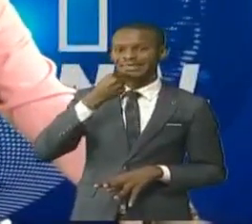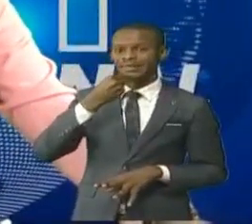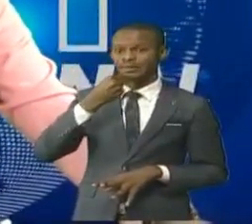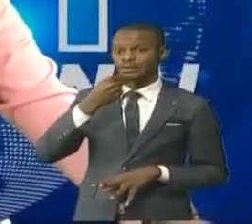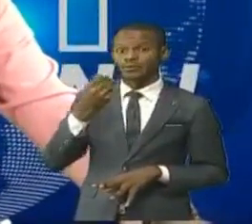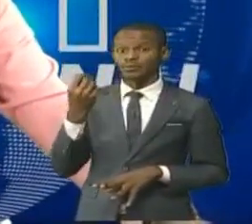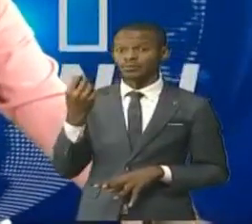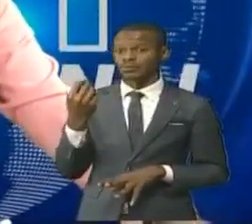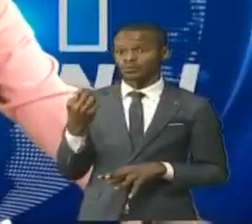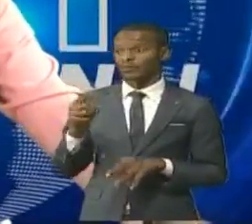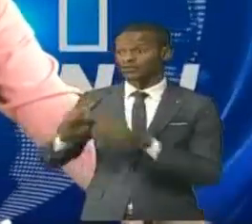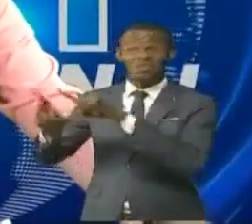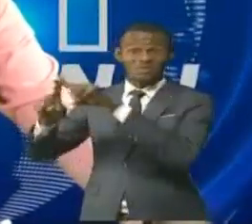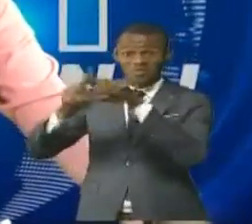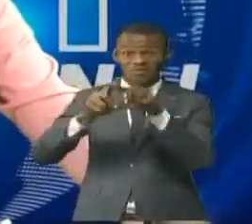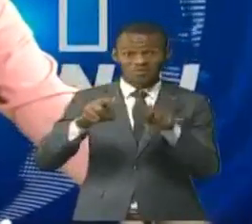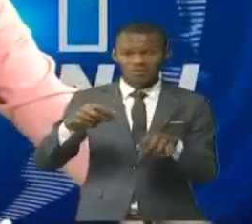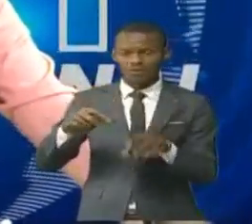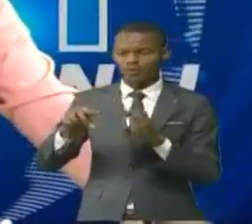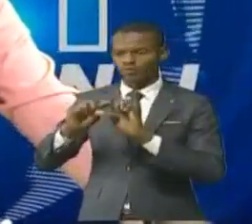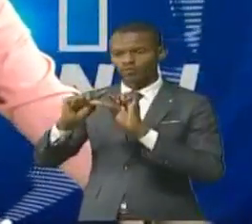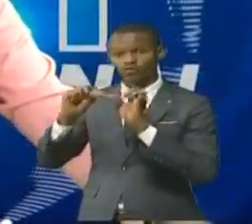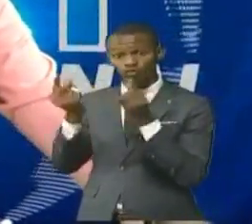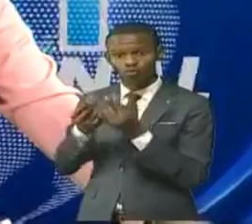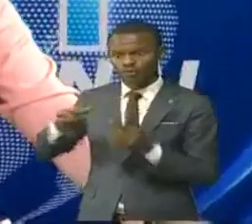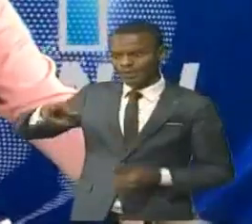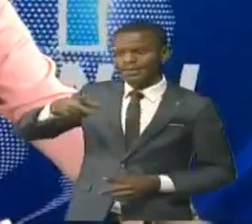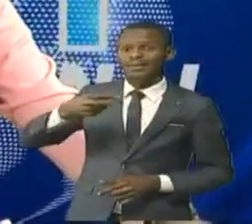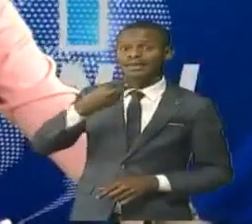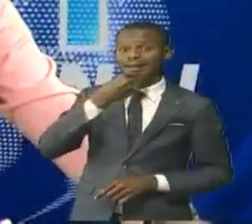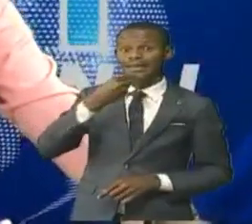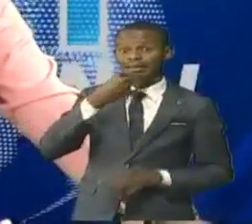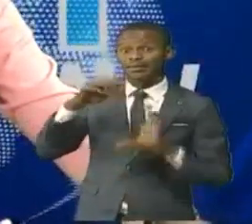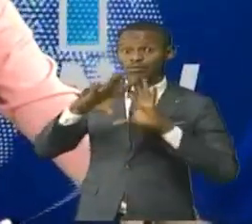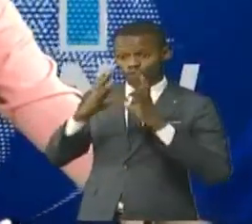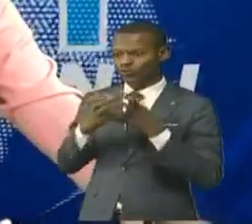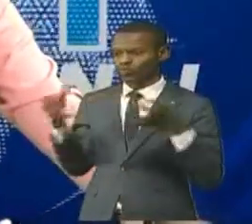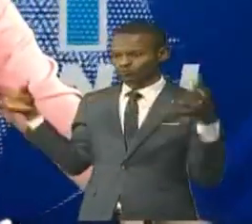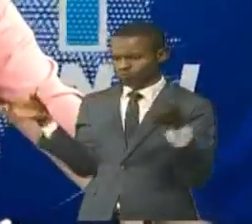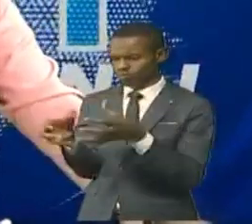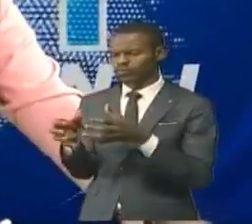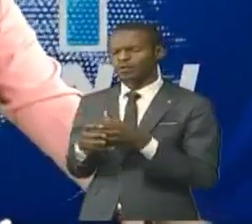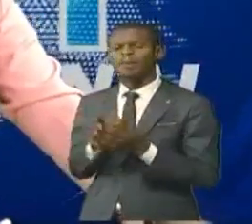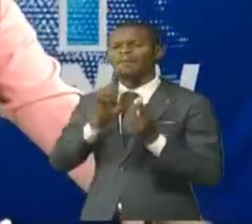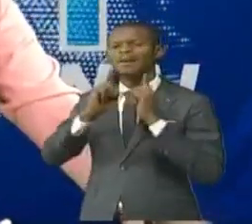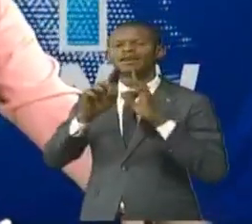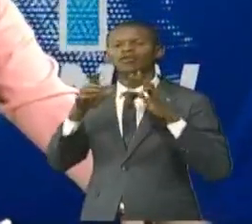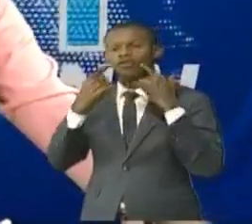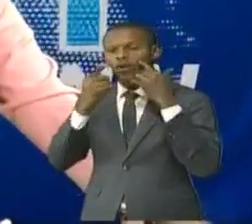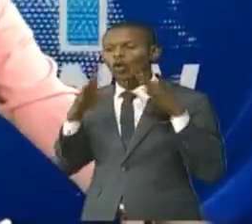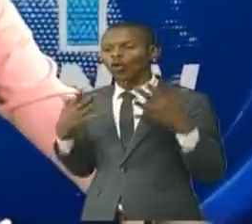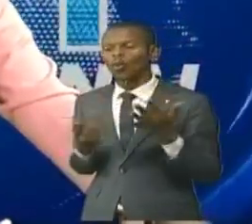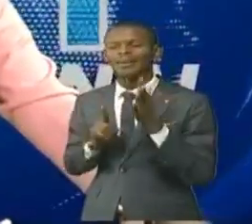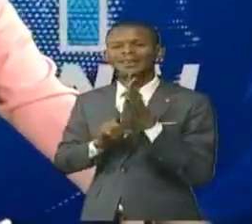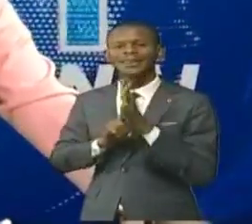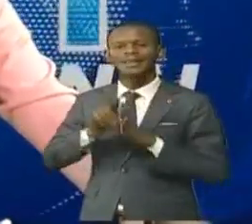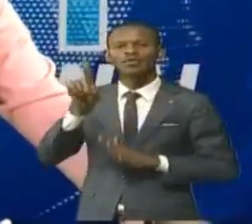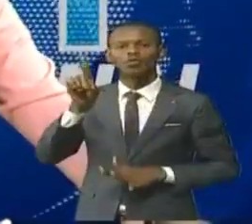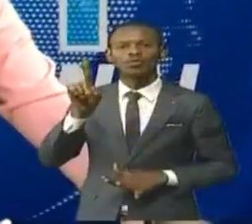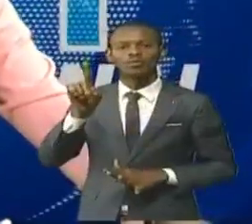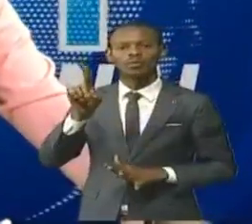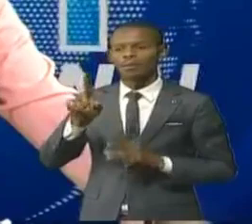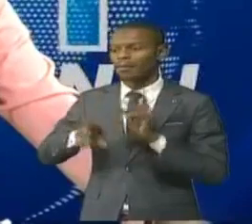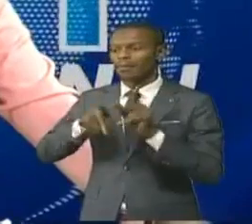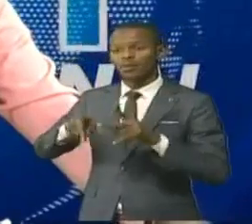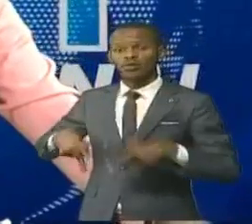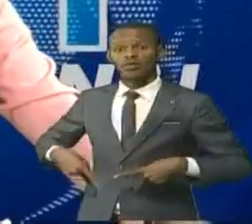cette région du centre. Pour ce faire, le comité organisateur de ce forum, sous la supervision du chef de la maison civile du chef de